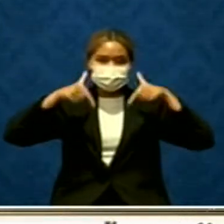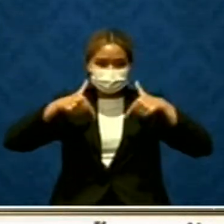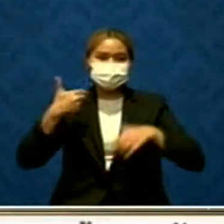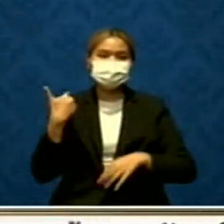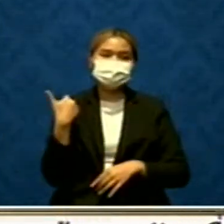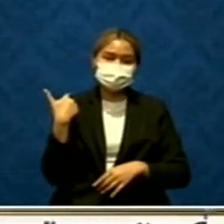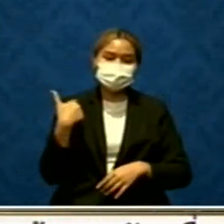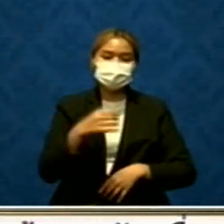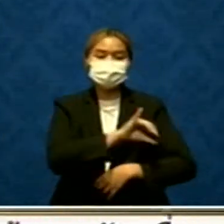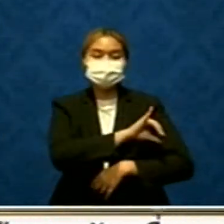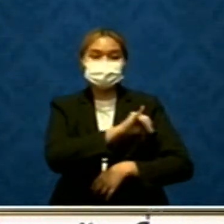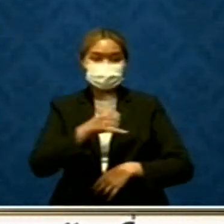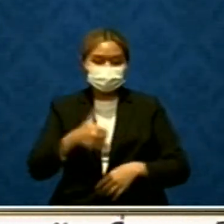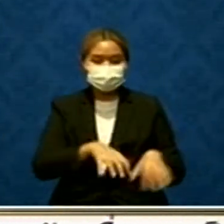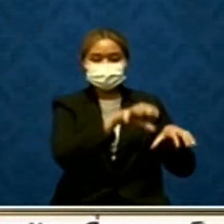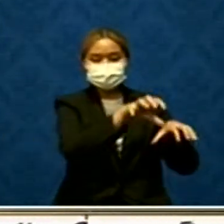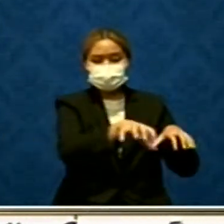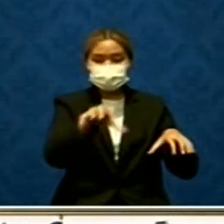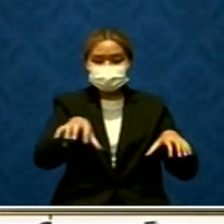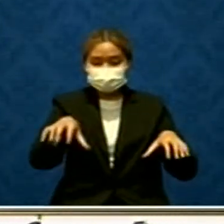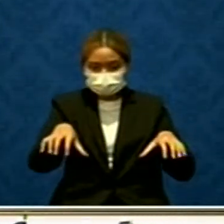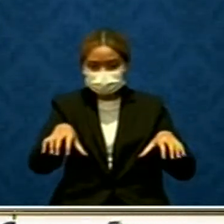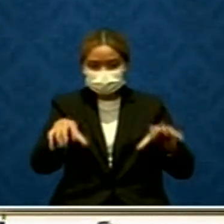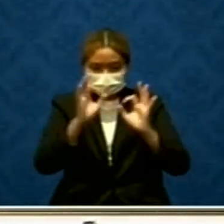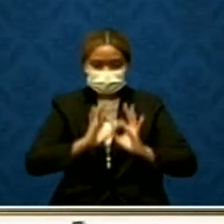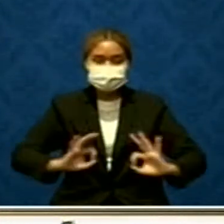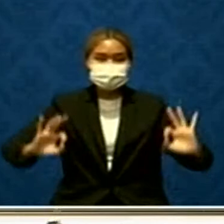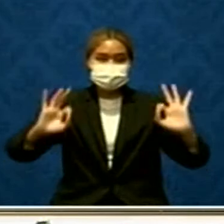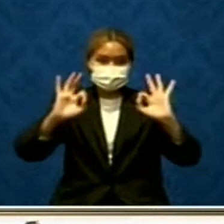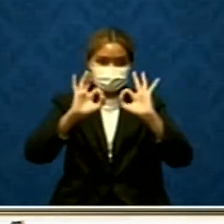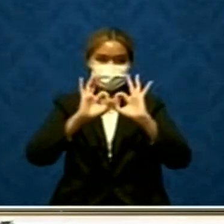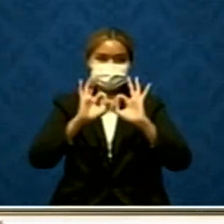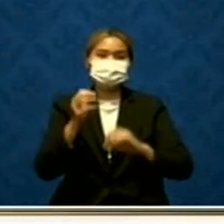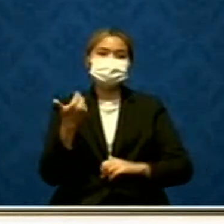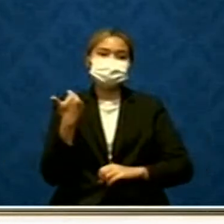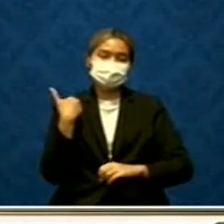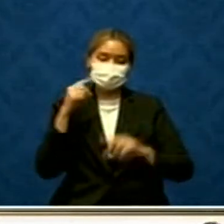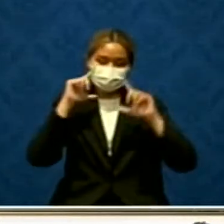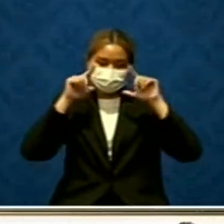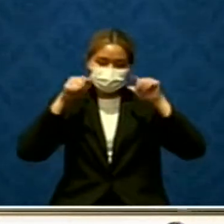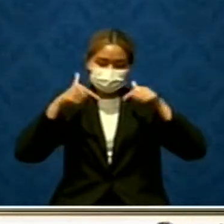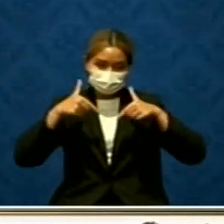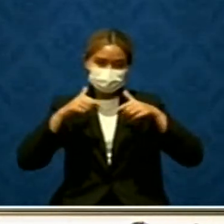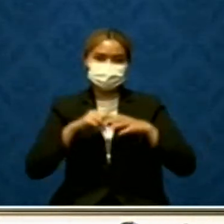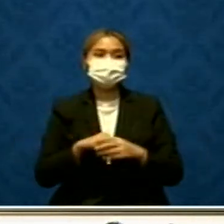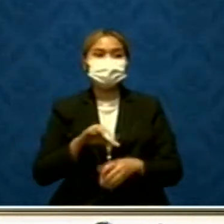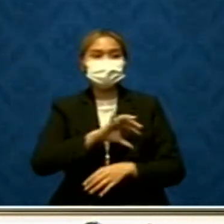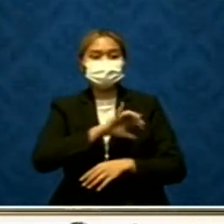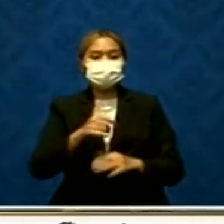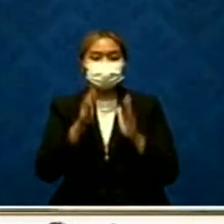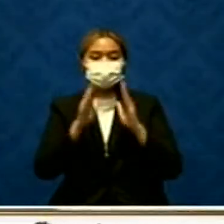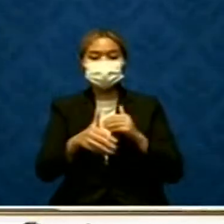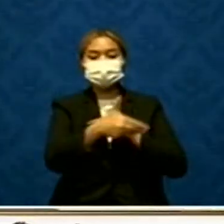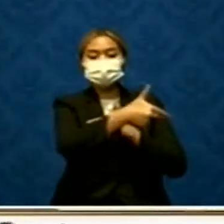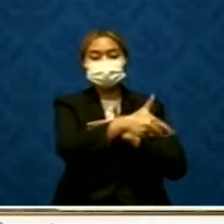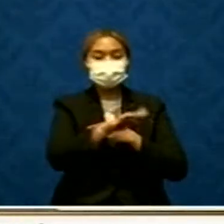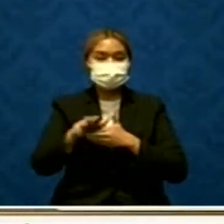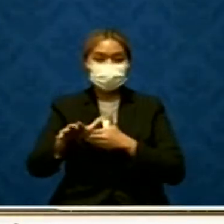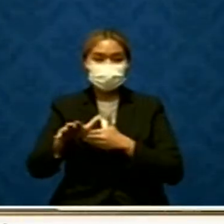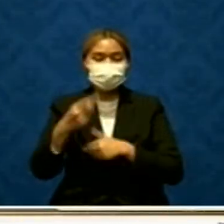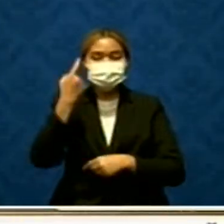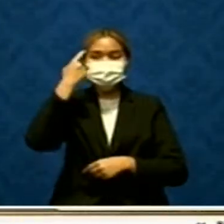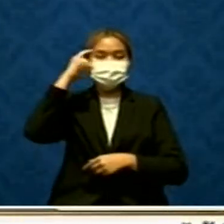นนะครับโดยเฉพาะบางครั้งเนี่ยมีการพาดพิงไปถึงบุคคลภายนอกซึ่งก็ไม่มีโอกาสมาชี้แจงในที่นี้นะครับก็